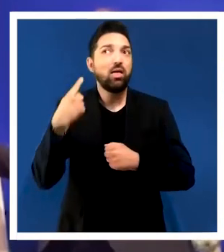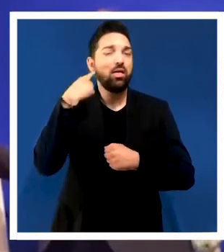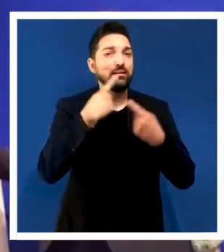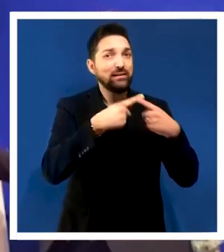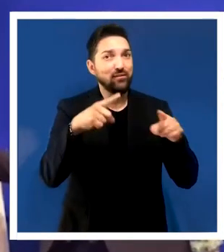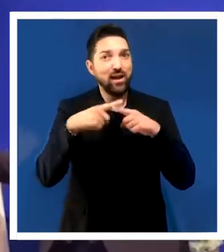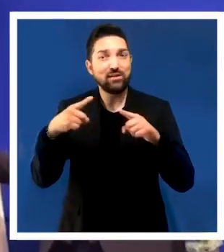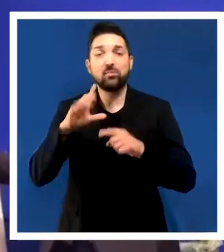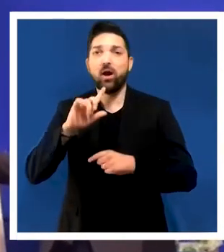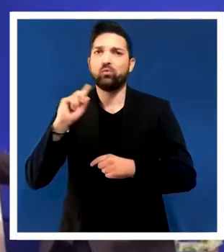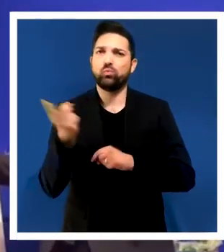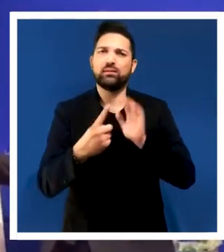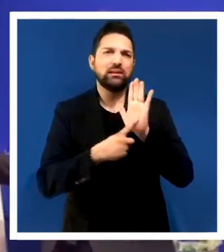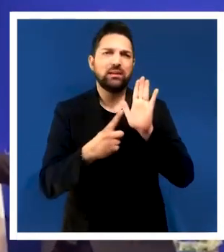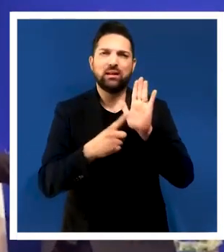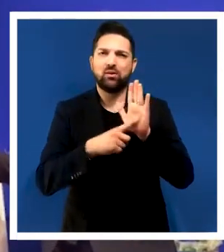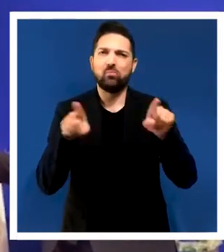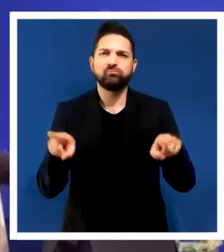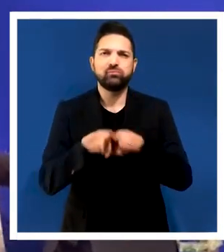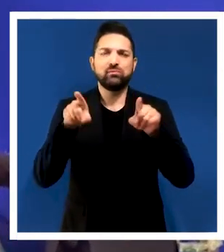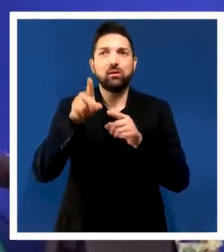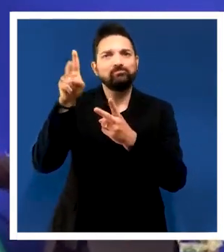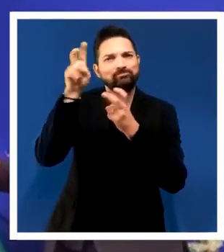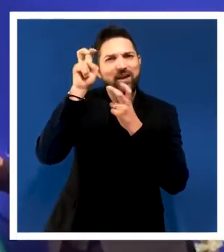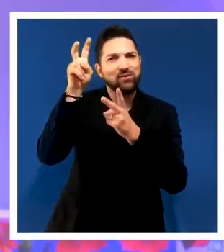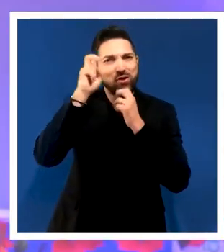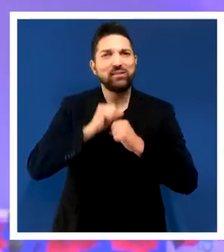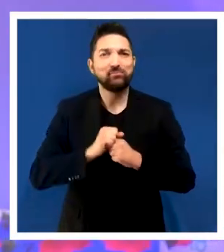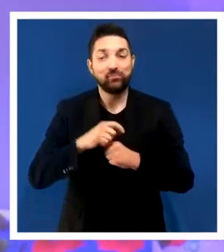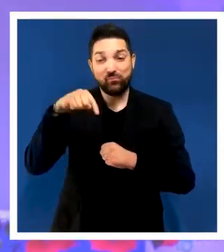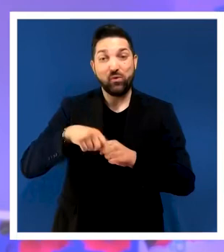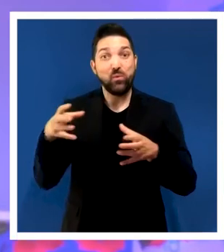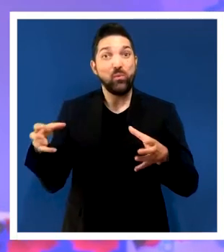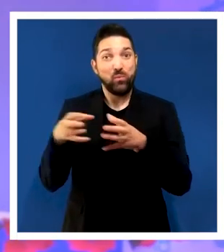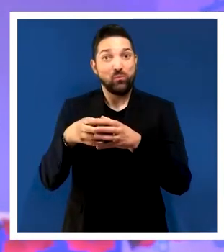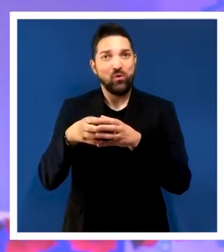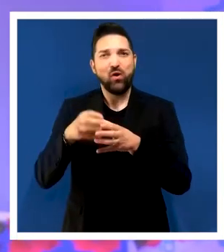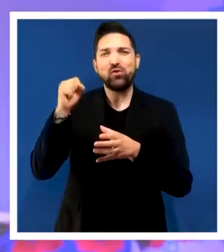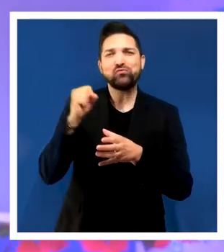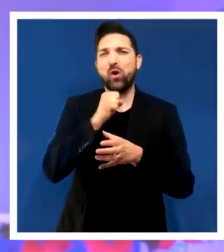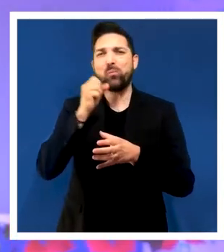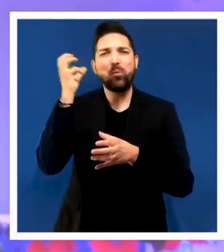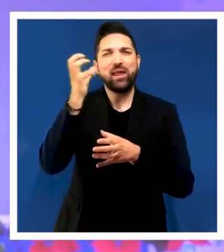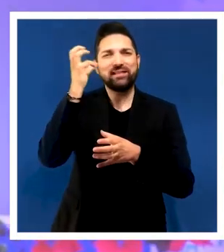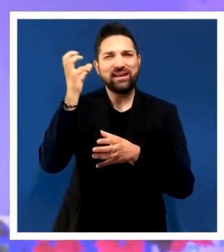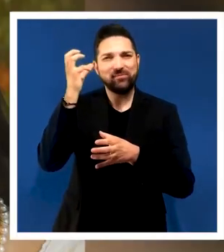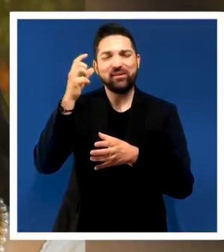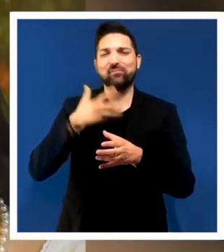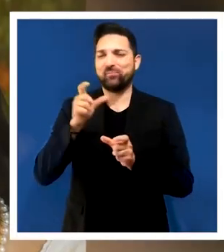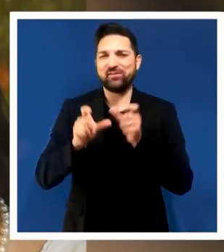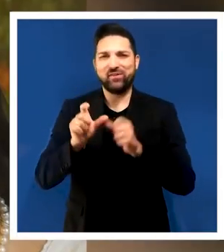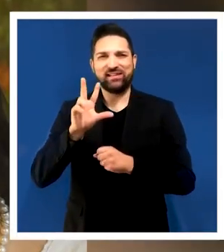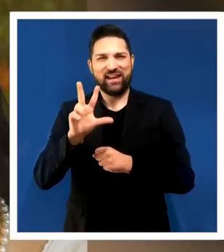diritto di poter ascoltare e vivere circondati di magia. È l'obiettivo che si pone la Soap Opera Dream, la formazione composta da